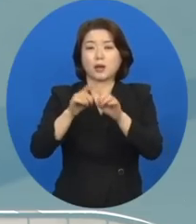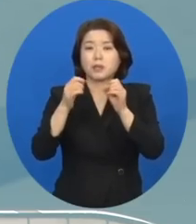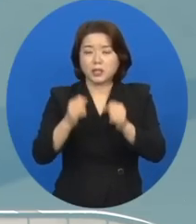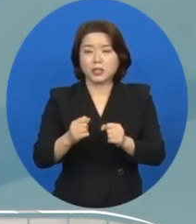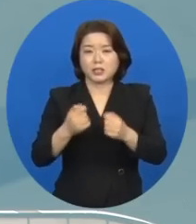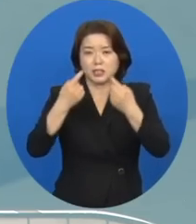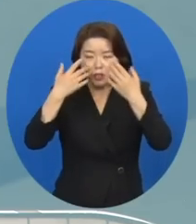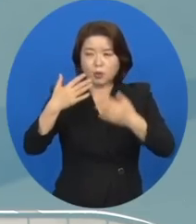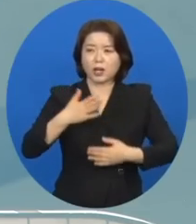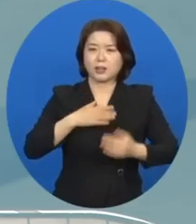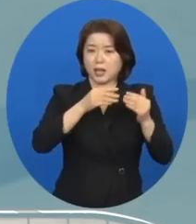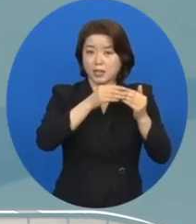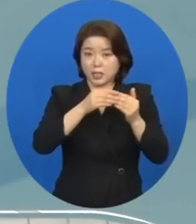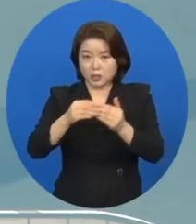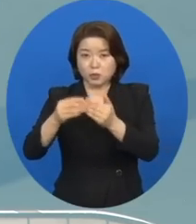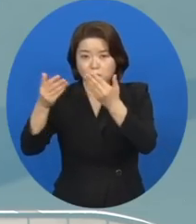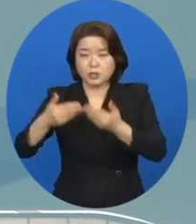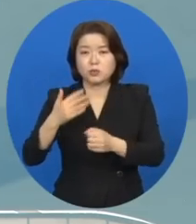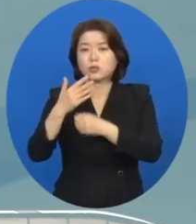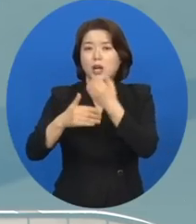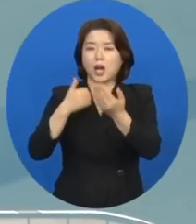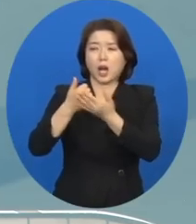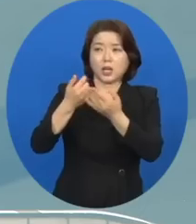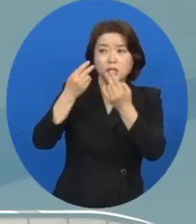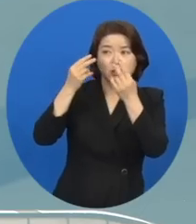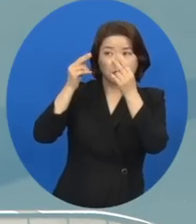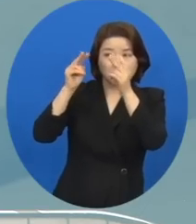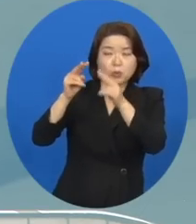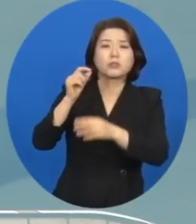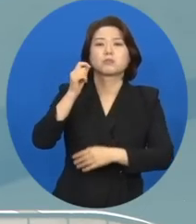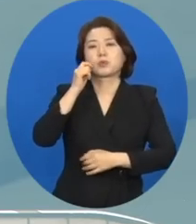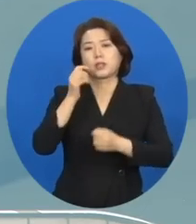정확하게 나를 인도하시는 하나님을 보지 못하기